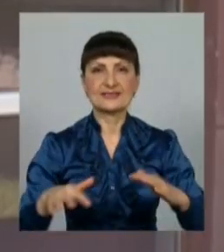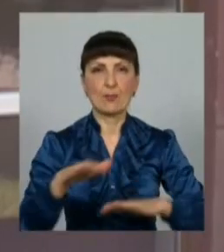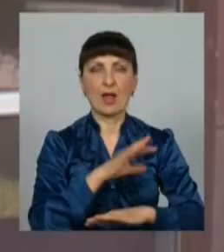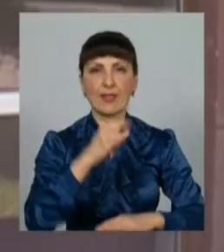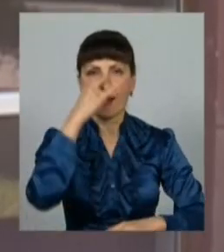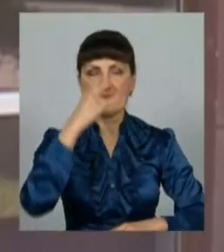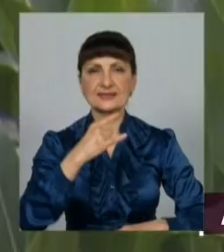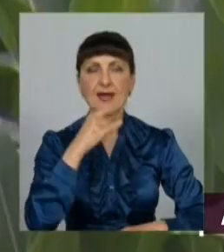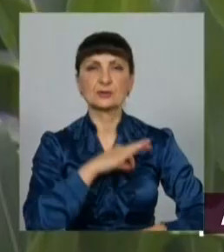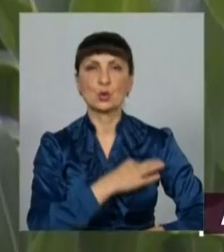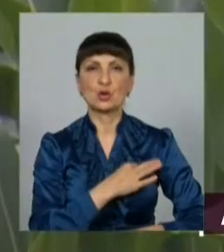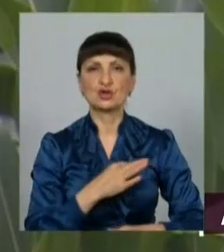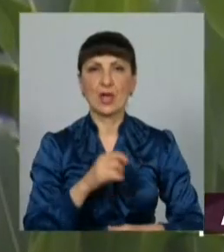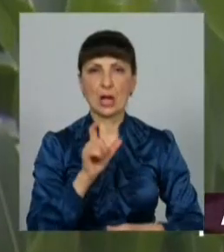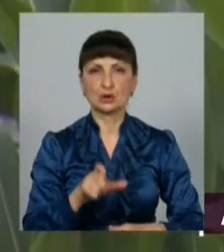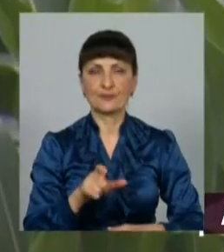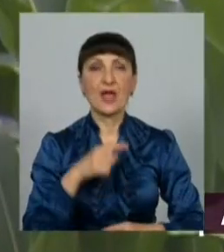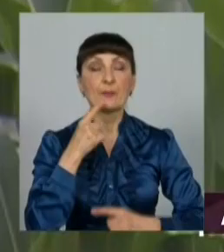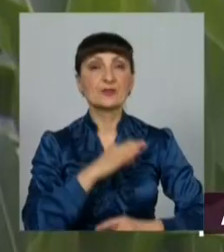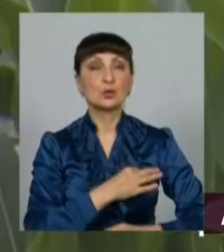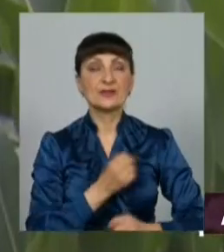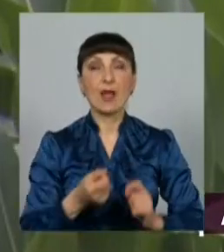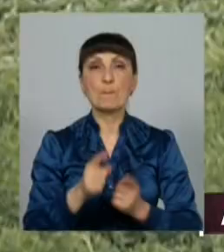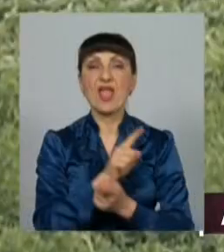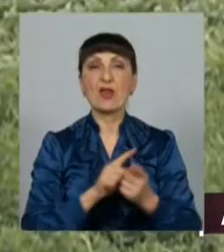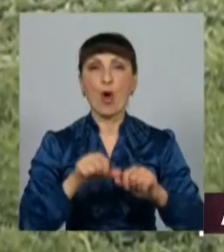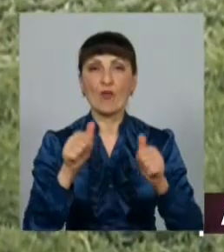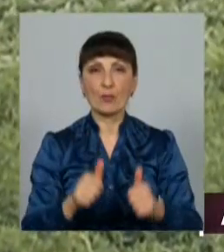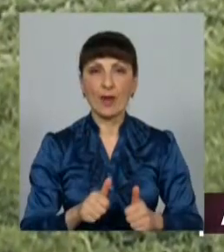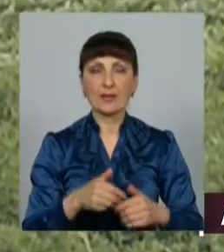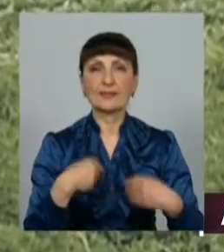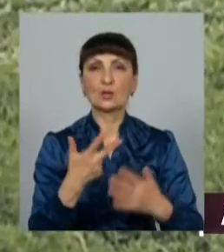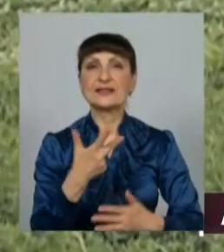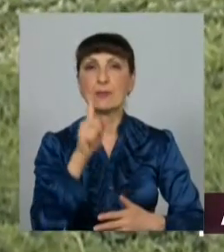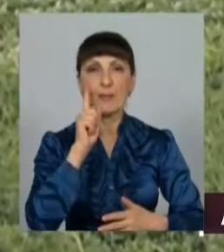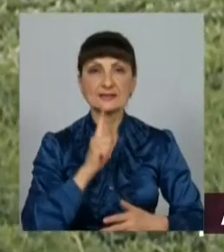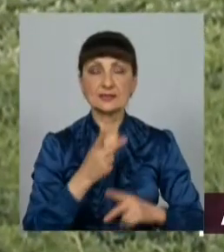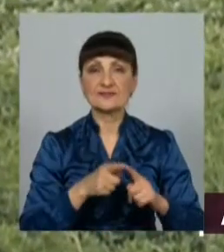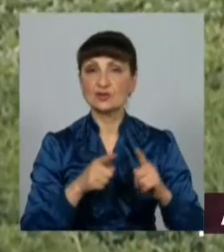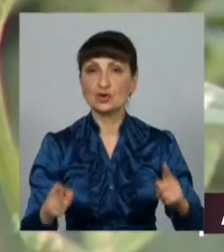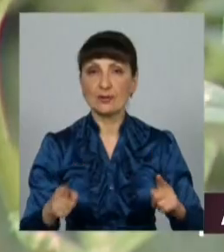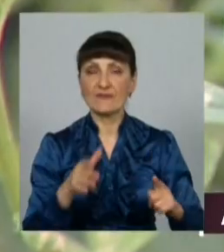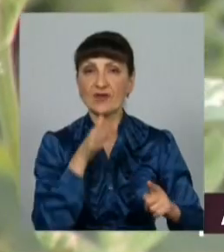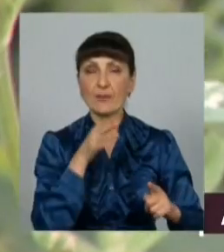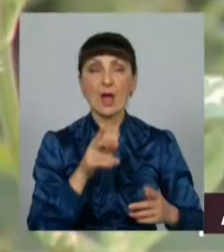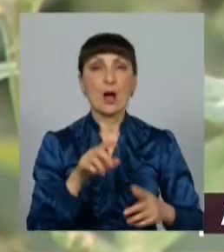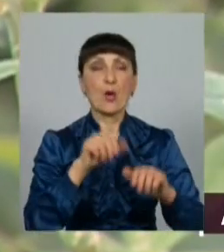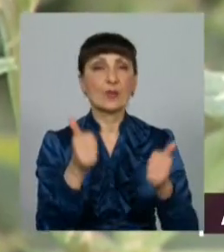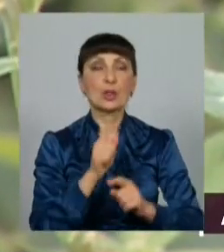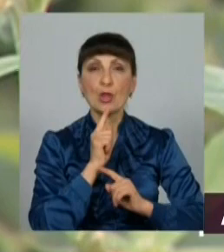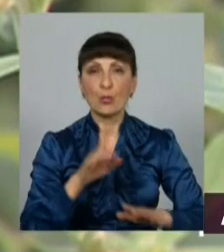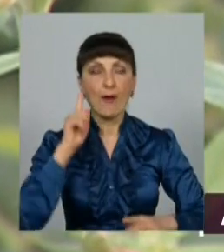станский юридическое лицо по словам юриста для переоформления земле отводятся три месяца если в течение указанного времени этого не будет сделано